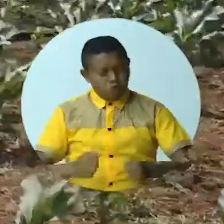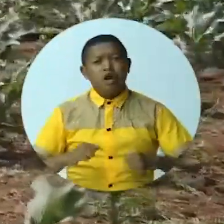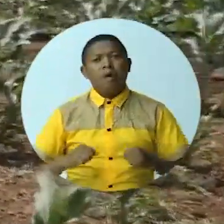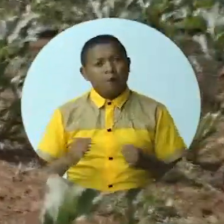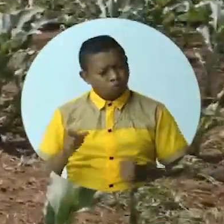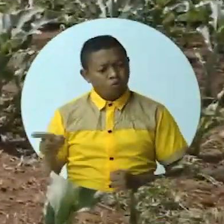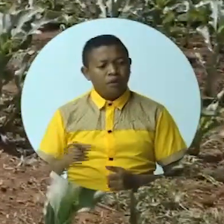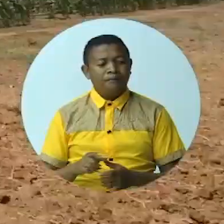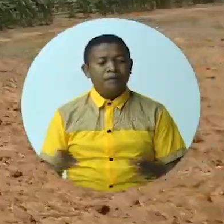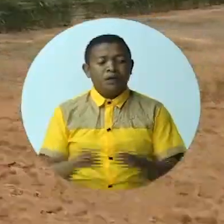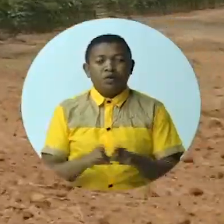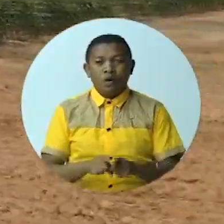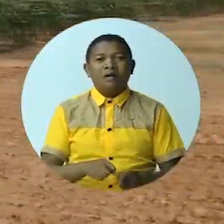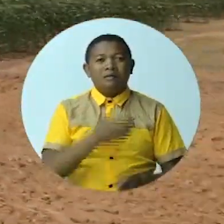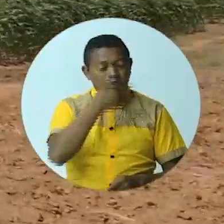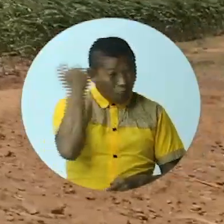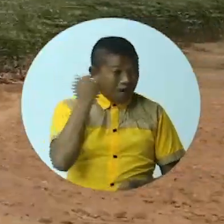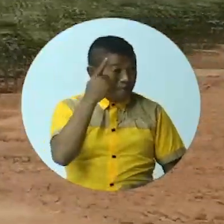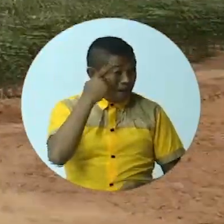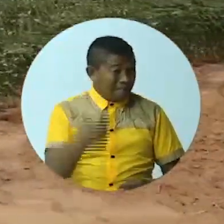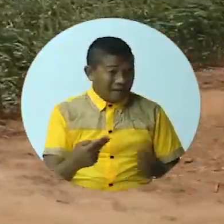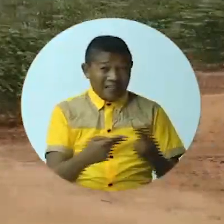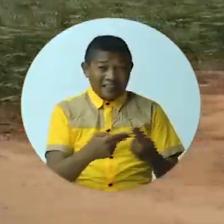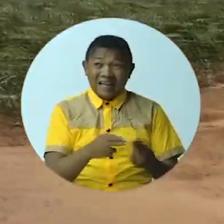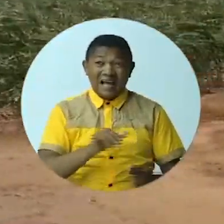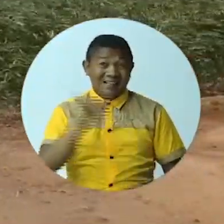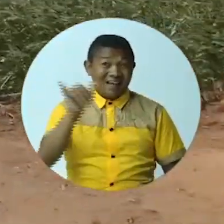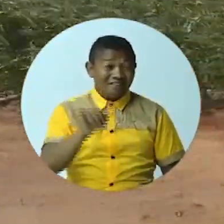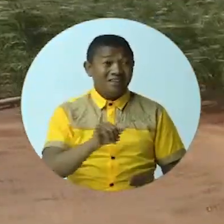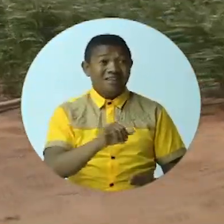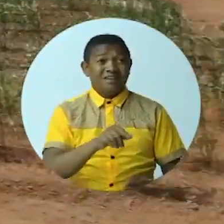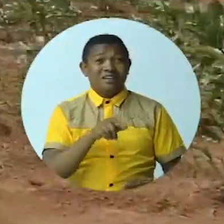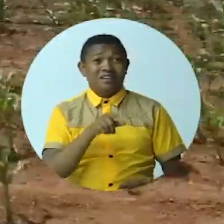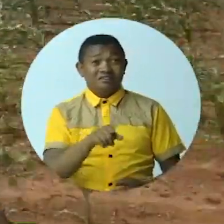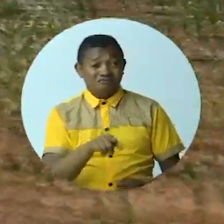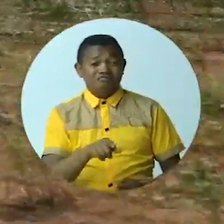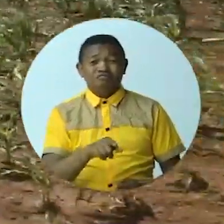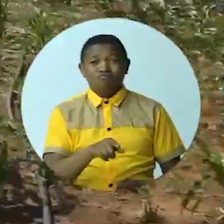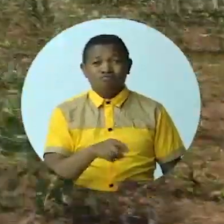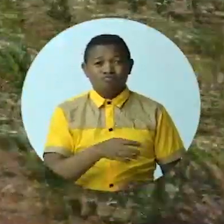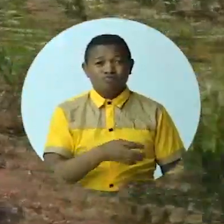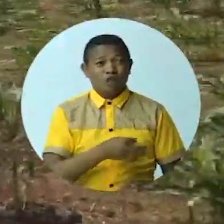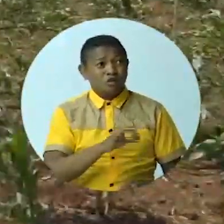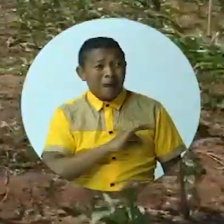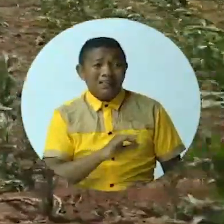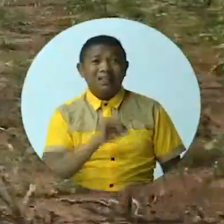aka spesialista avy any Israely avy any Espagne isika